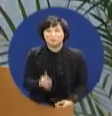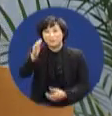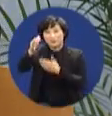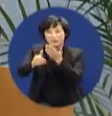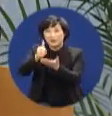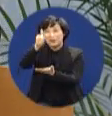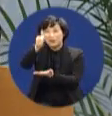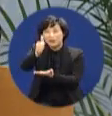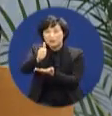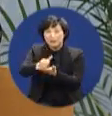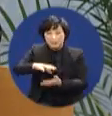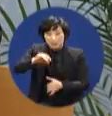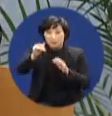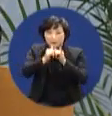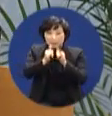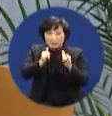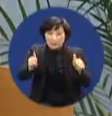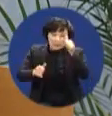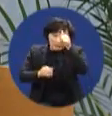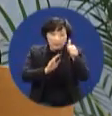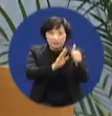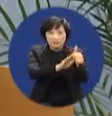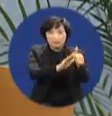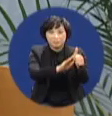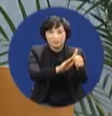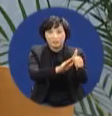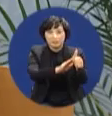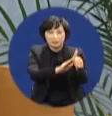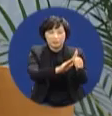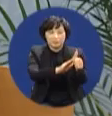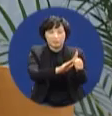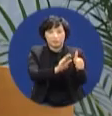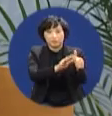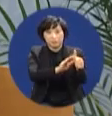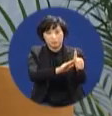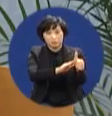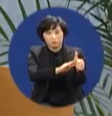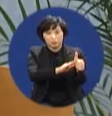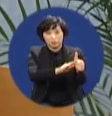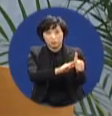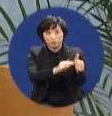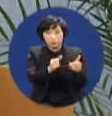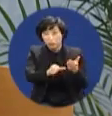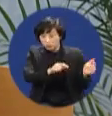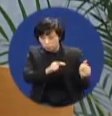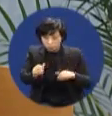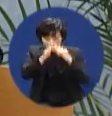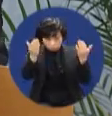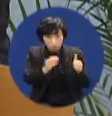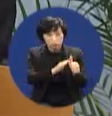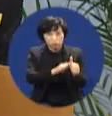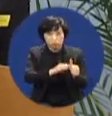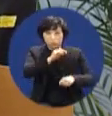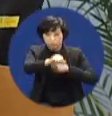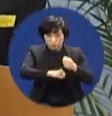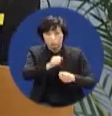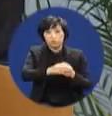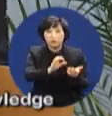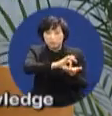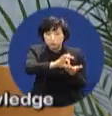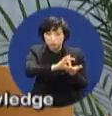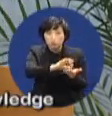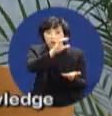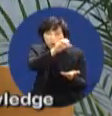하나님께서 최초의 인간 아담에게 너 모든 것 임의로 소유하고